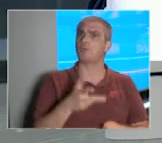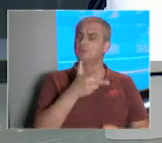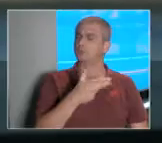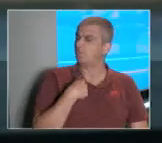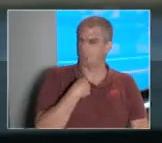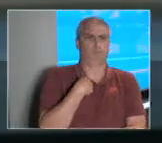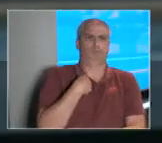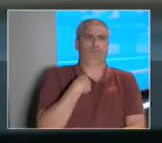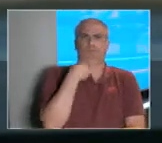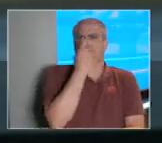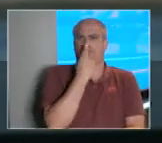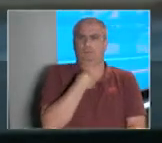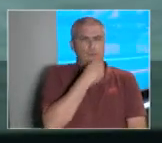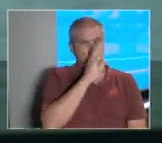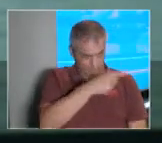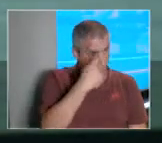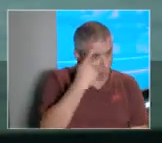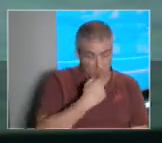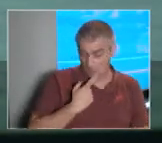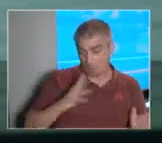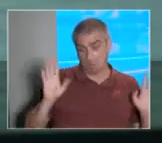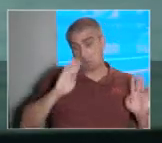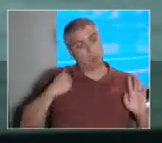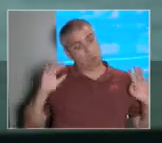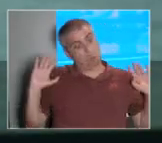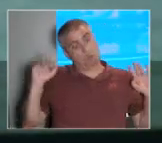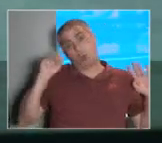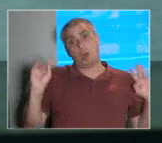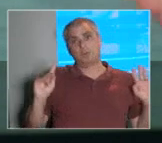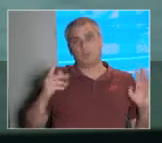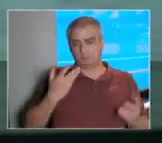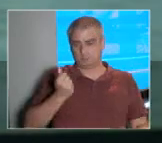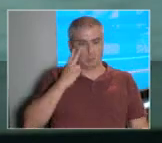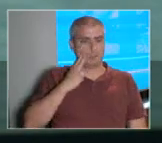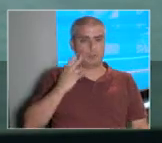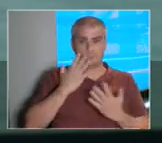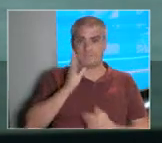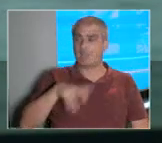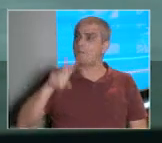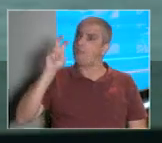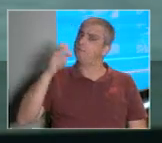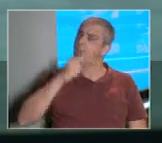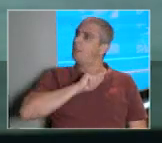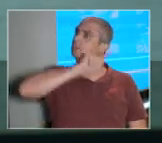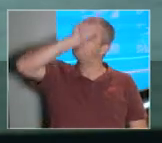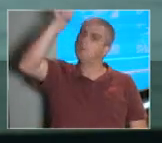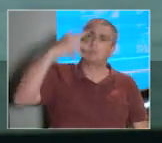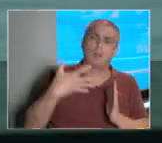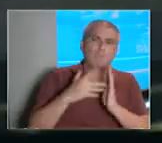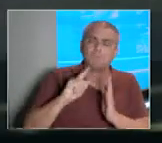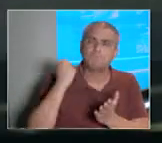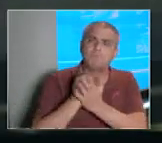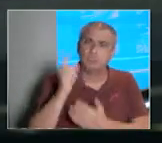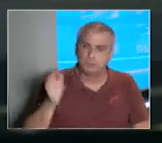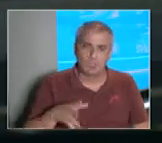שואל את נתניהו, מכיר את זה? הוא אומר לי, לא. וזה הופך לאירוע מביך, כי גם עמוס גלעד נוסע לבדוק מי אישר להם למכור